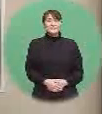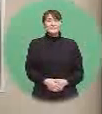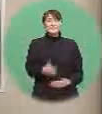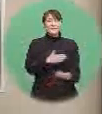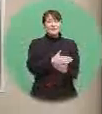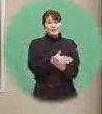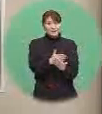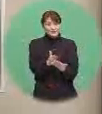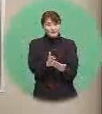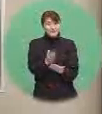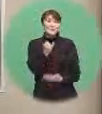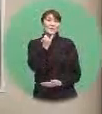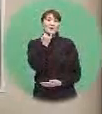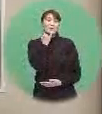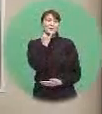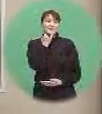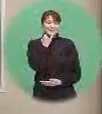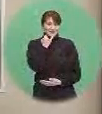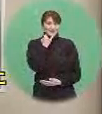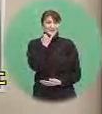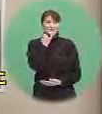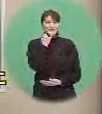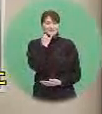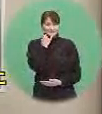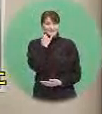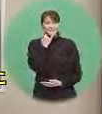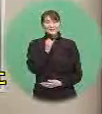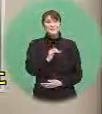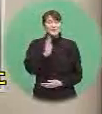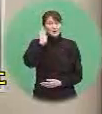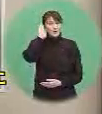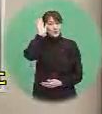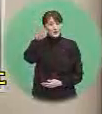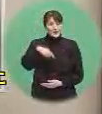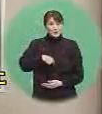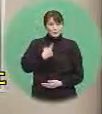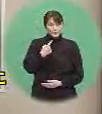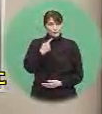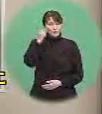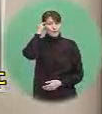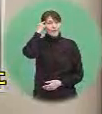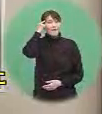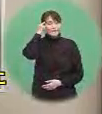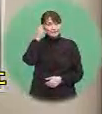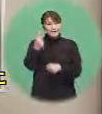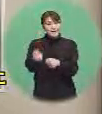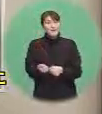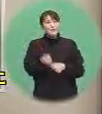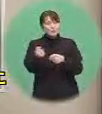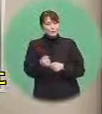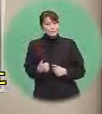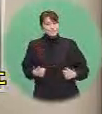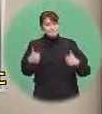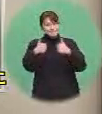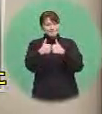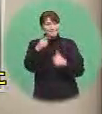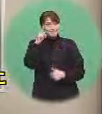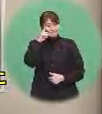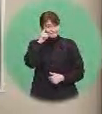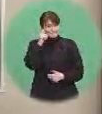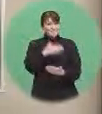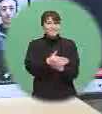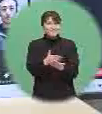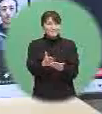漠然とした相談でも結構でございます。なんとなくですね、これからの自分の将来を考えてみたときに農業をやってみた